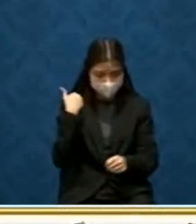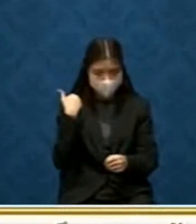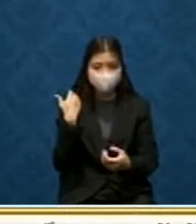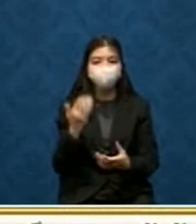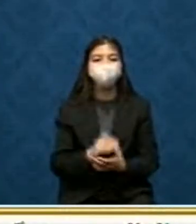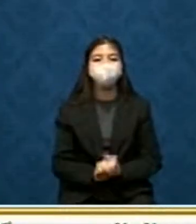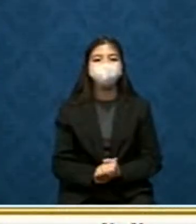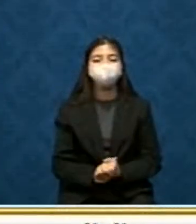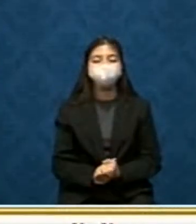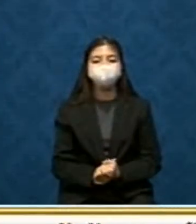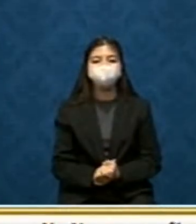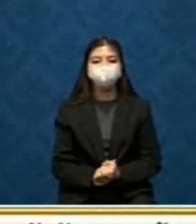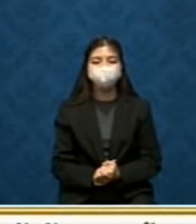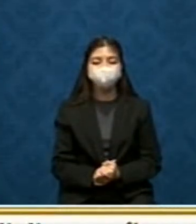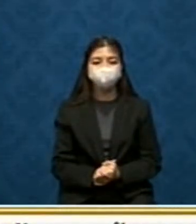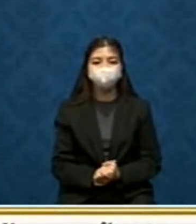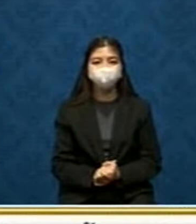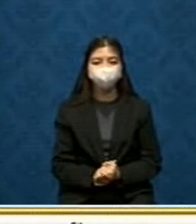ทำใส่งทไมไดเรื่อง